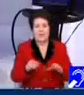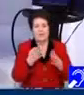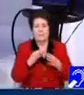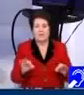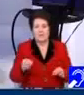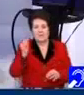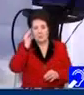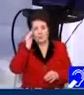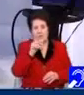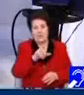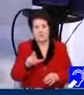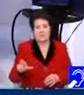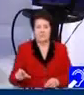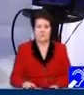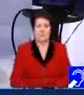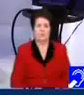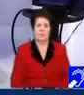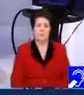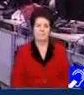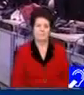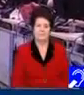libertatea de opinie a cetățenilor.